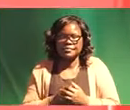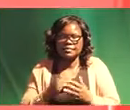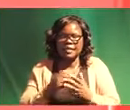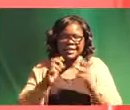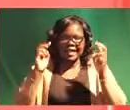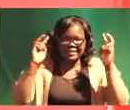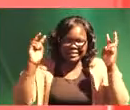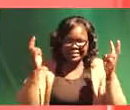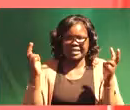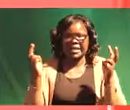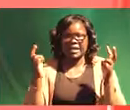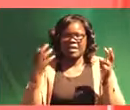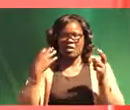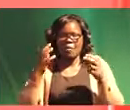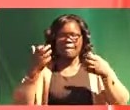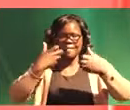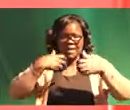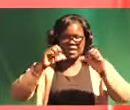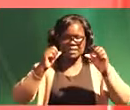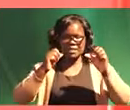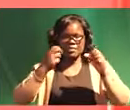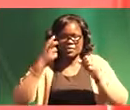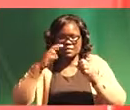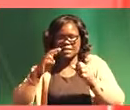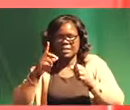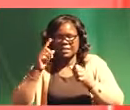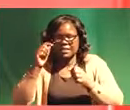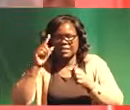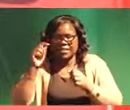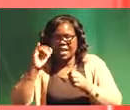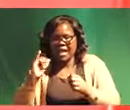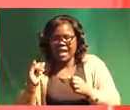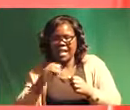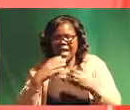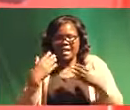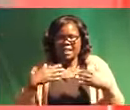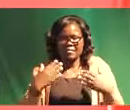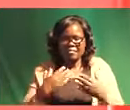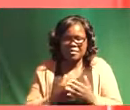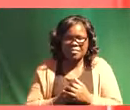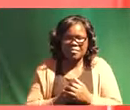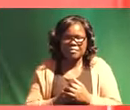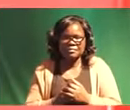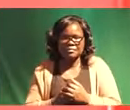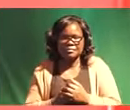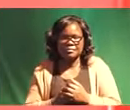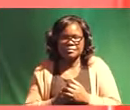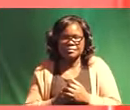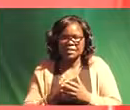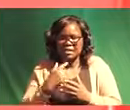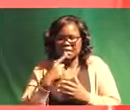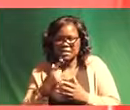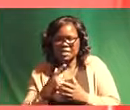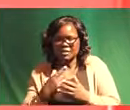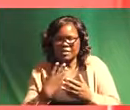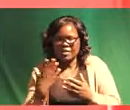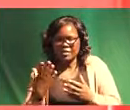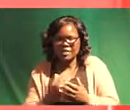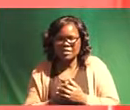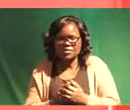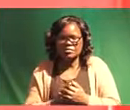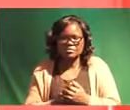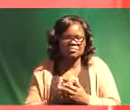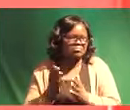agenda ya rais ya kuona TTIs na watu wanaweza kukarabati, ametuambia ile mambo ya Vasco da